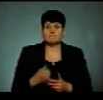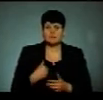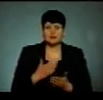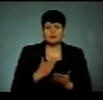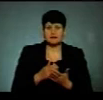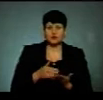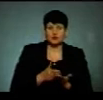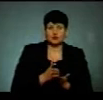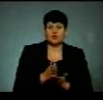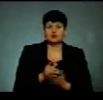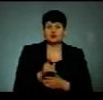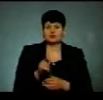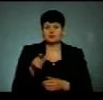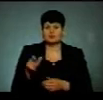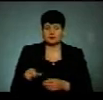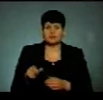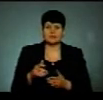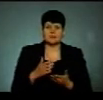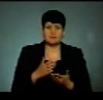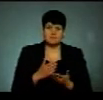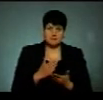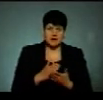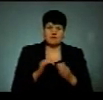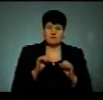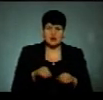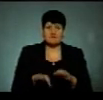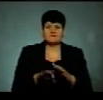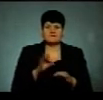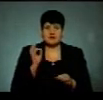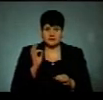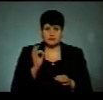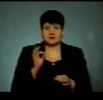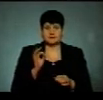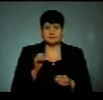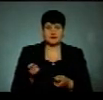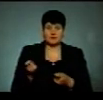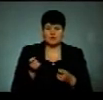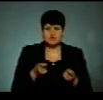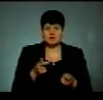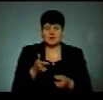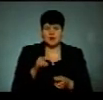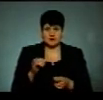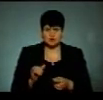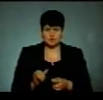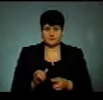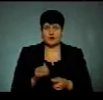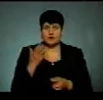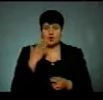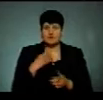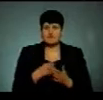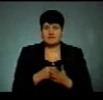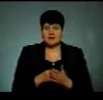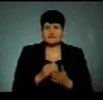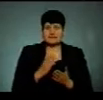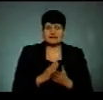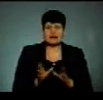до того, щоб споживач мав собі право вибрати постачальника природного газу. Коли воно вартість є